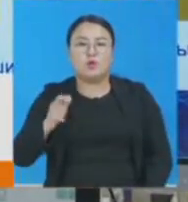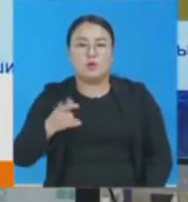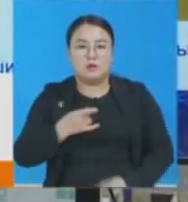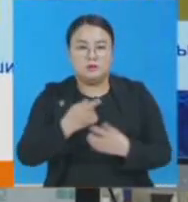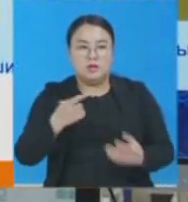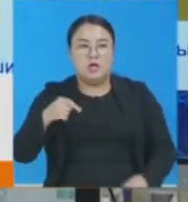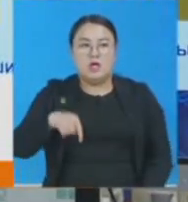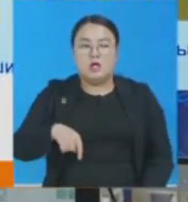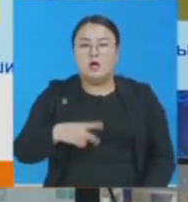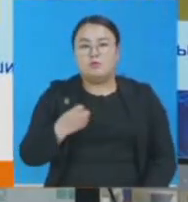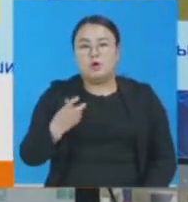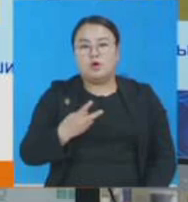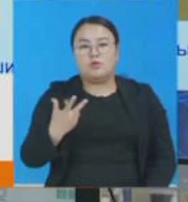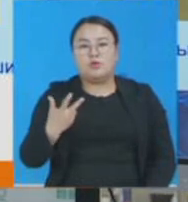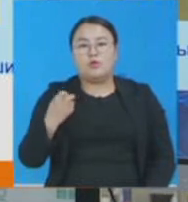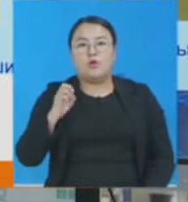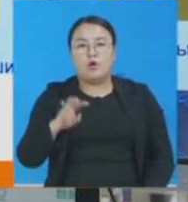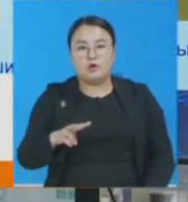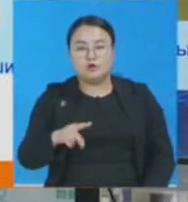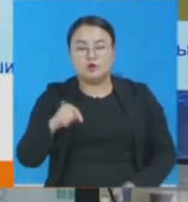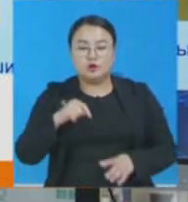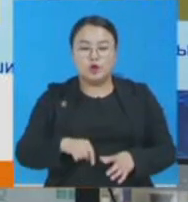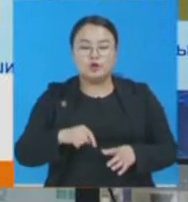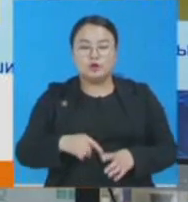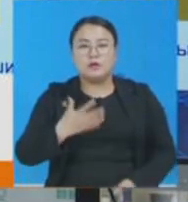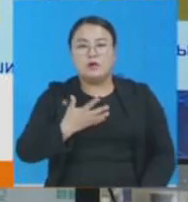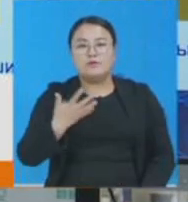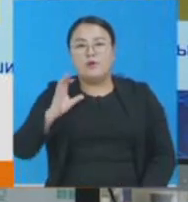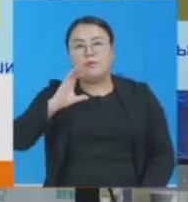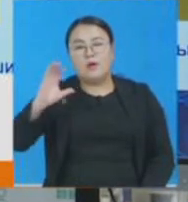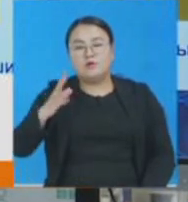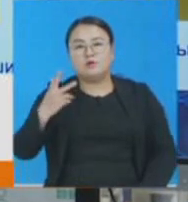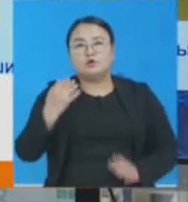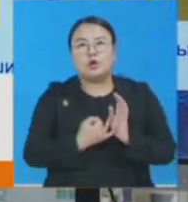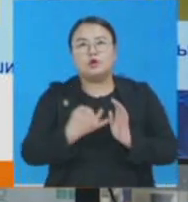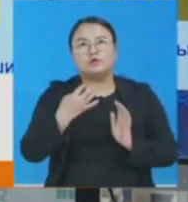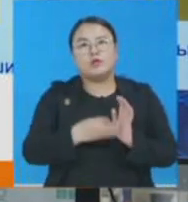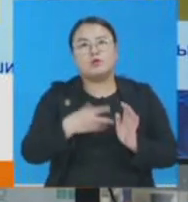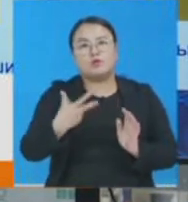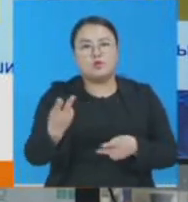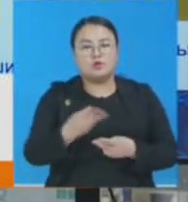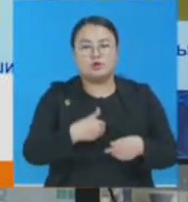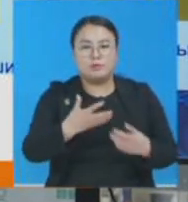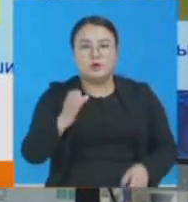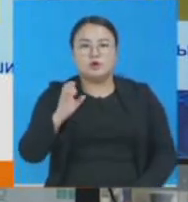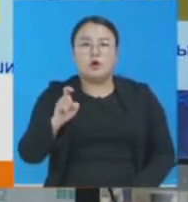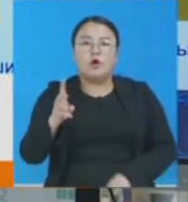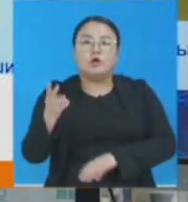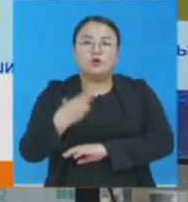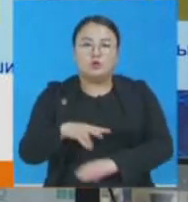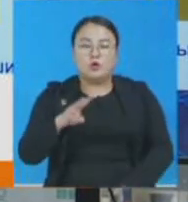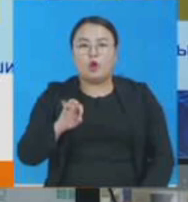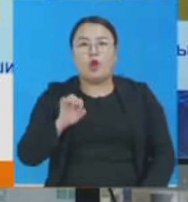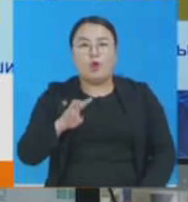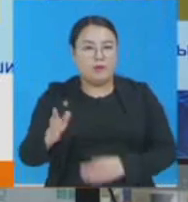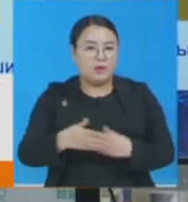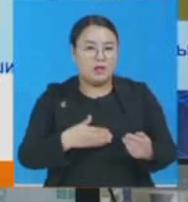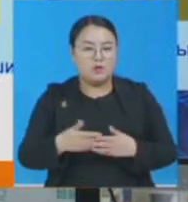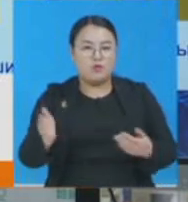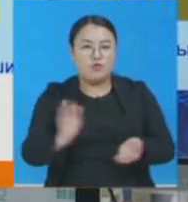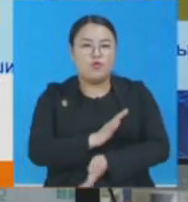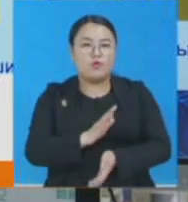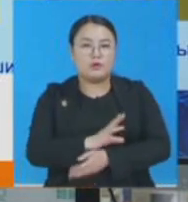55 байгууллагын 790 үйлчлэгийг болгоно. За өнөөдөр сонгон архын дүүргийн тойрогт номон агуулах төвд хурдан цэгийг нээж